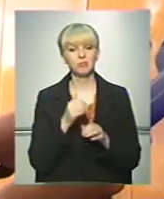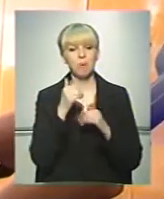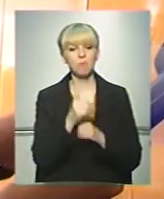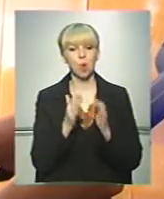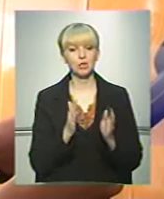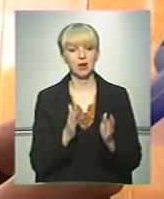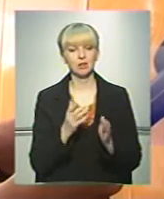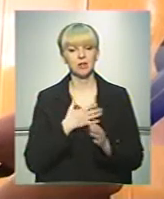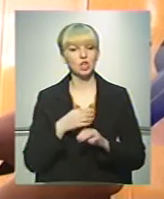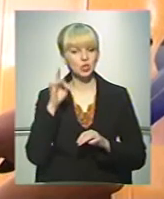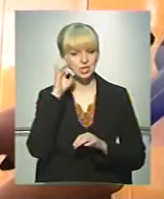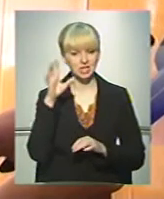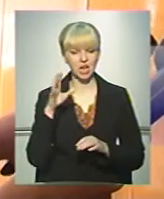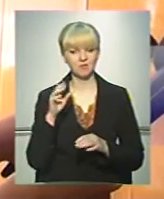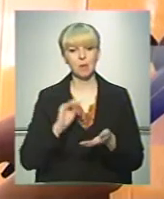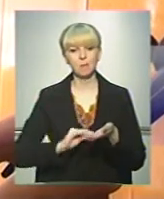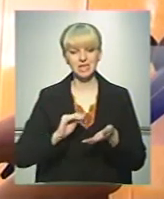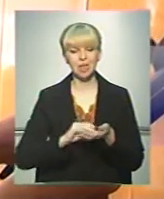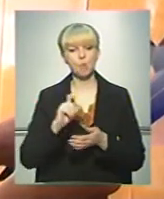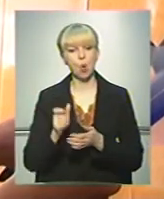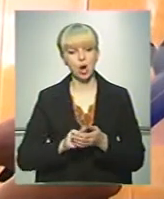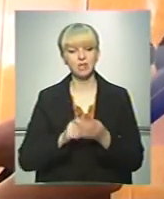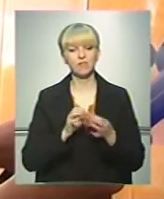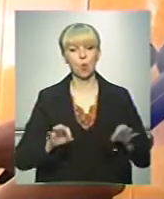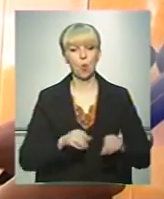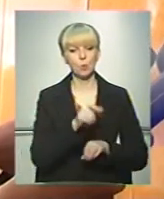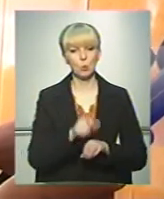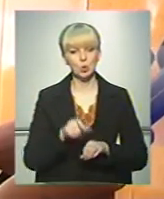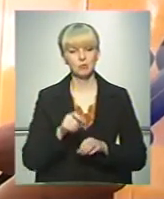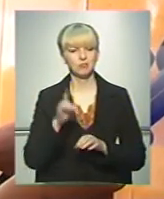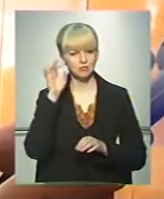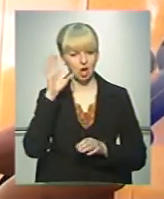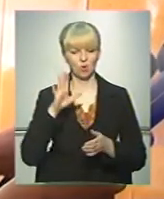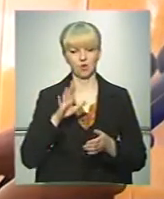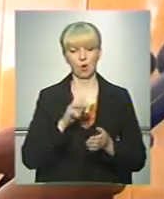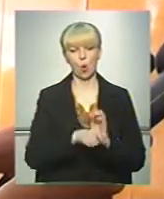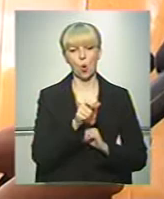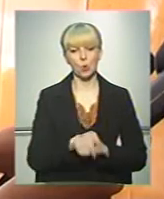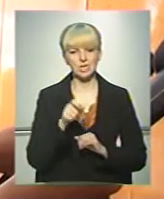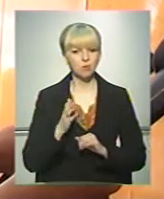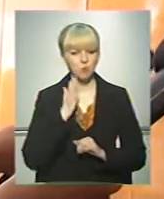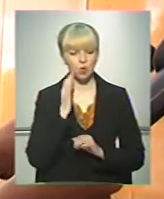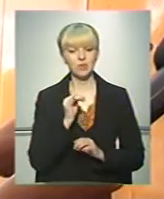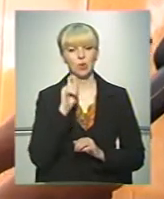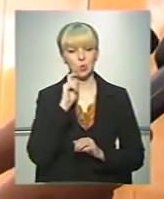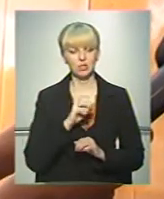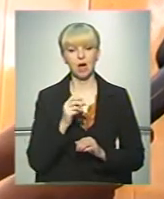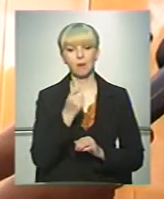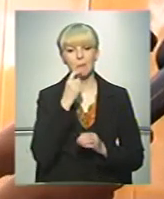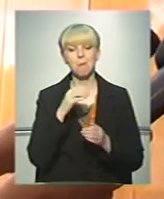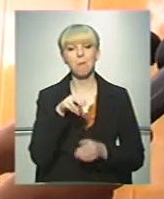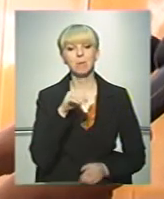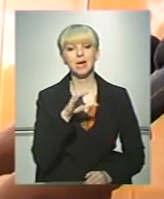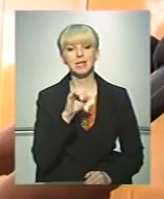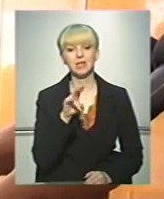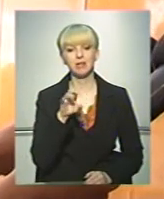наших славних письменників, поетів, композиторів, знакових осіб Буковини і України на писанках. Це